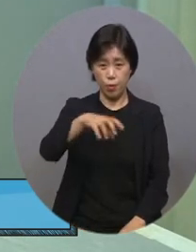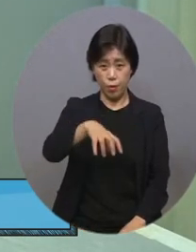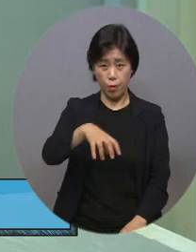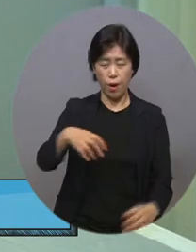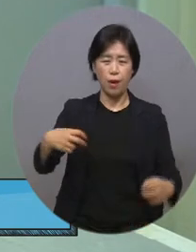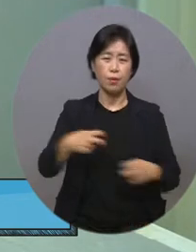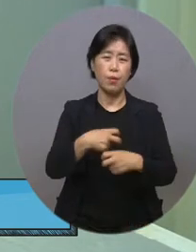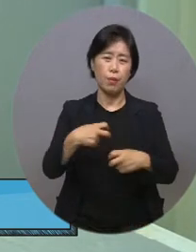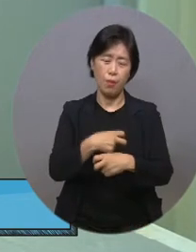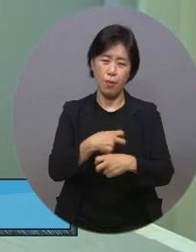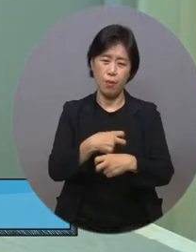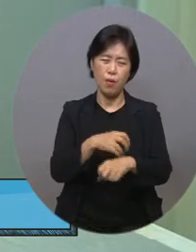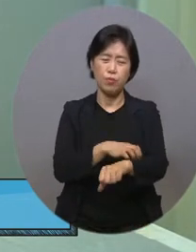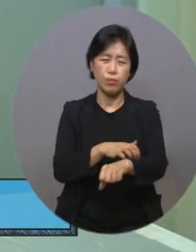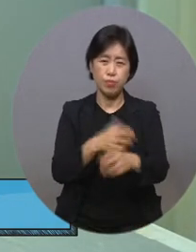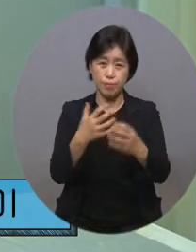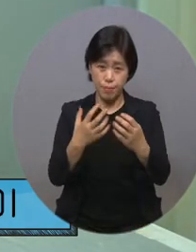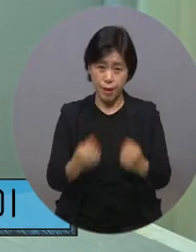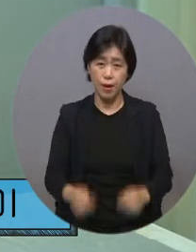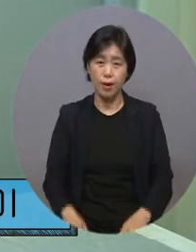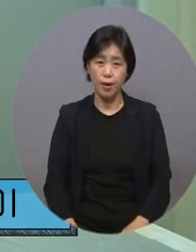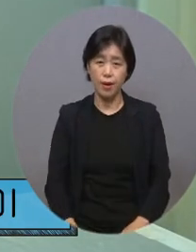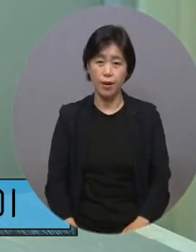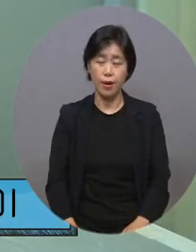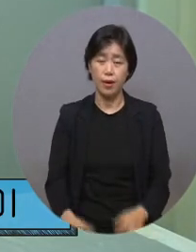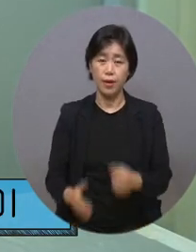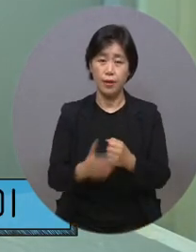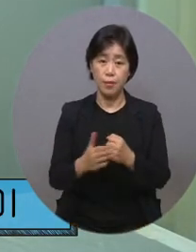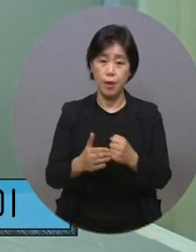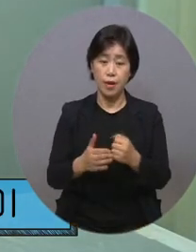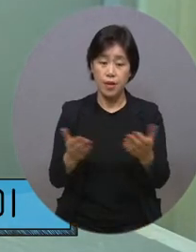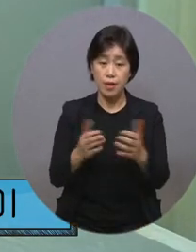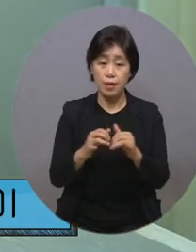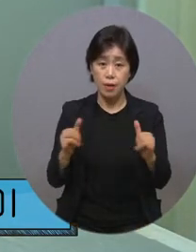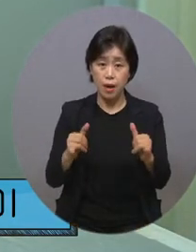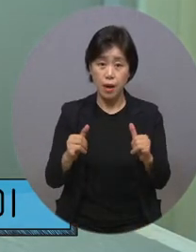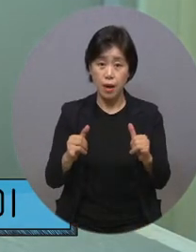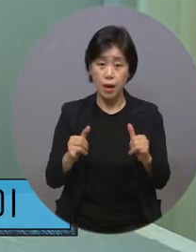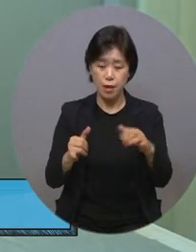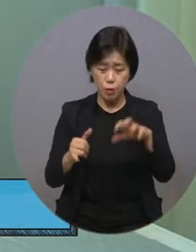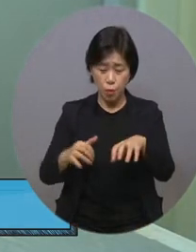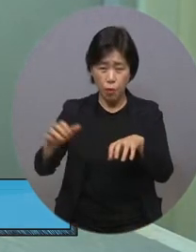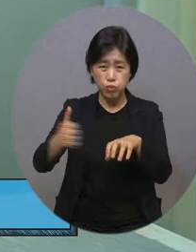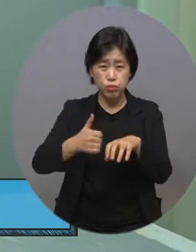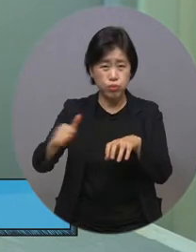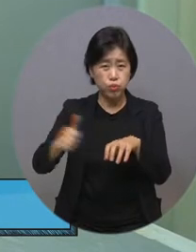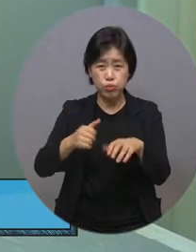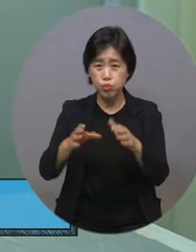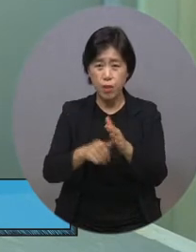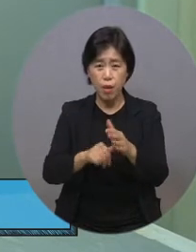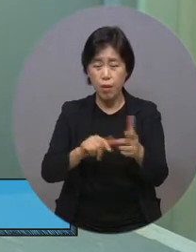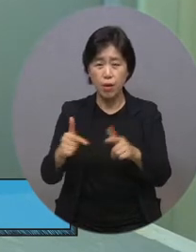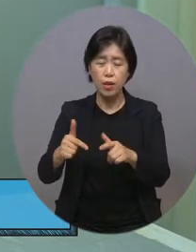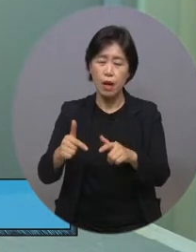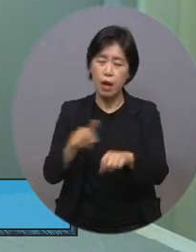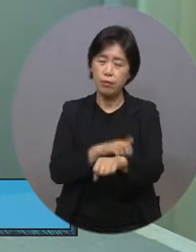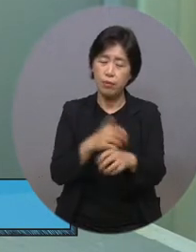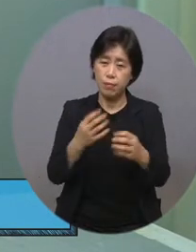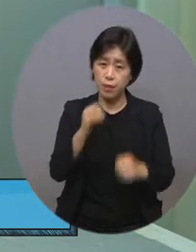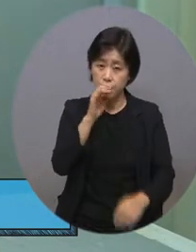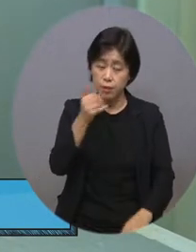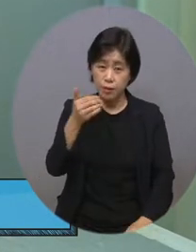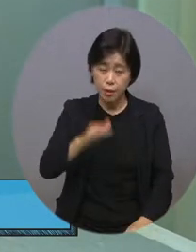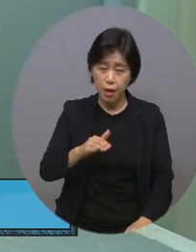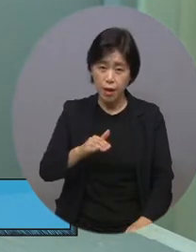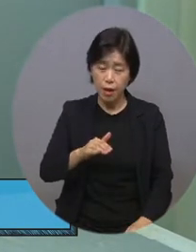교통편이 좀 불편하기 때문에 직원들의 네. 어떤 출퇴근에 문제가 있어서 셔틀 운행이 많이 필요했었는데 네. 셔틀을